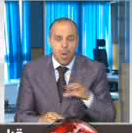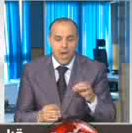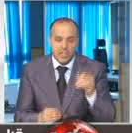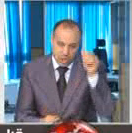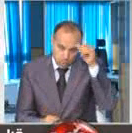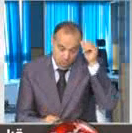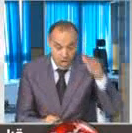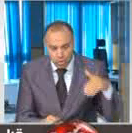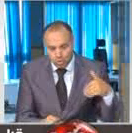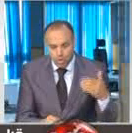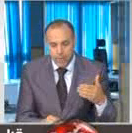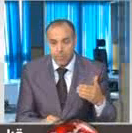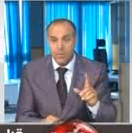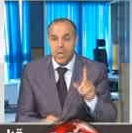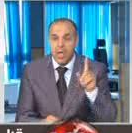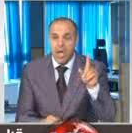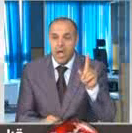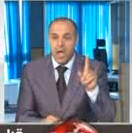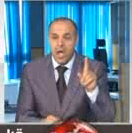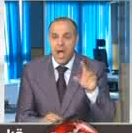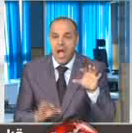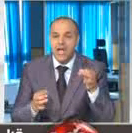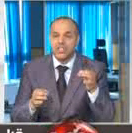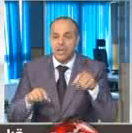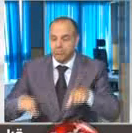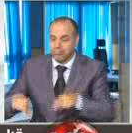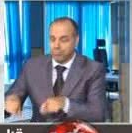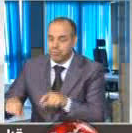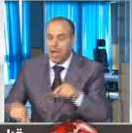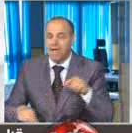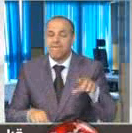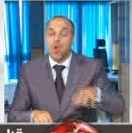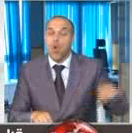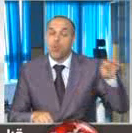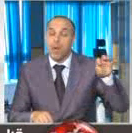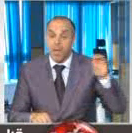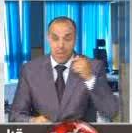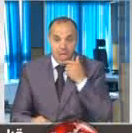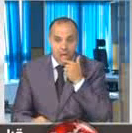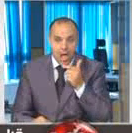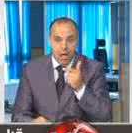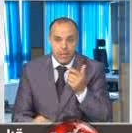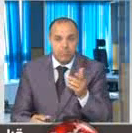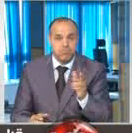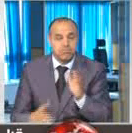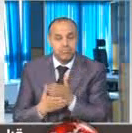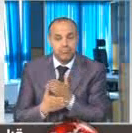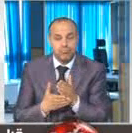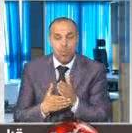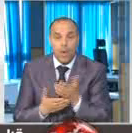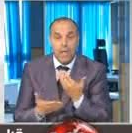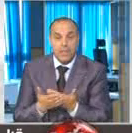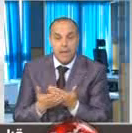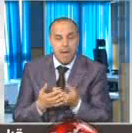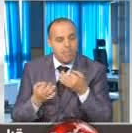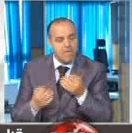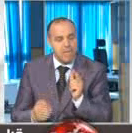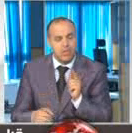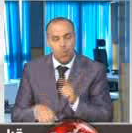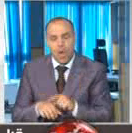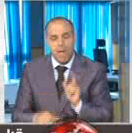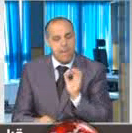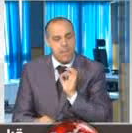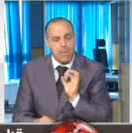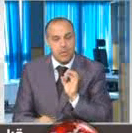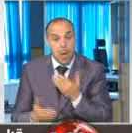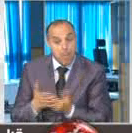10 من جوان و10 من جويلية القادمين في 10 ملاعب بمختلف أنحاء البلاد، وذلك رغم عدم توفر أي دليل مادي في الوقت الحالي